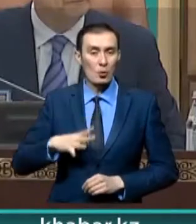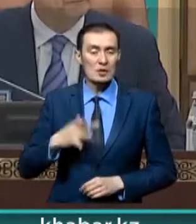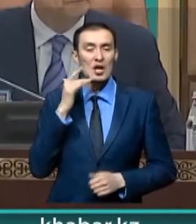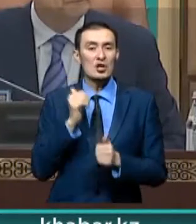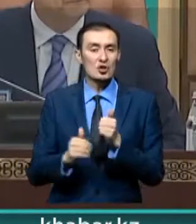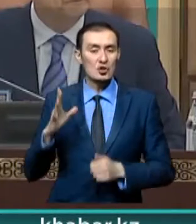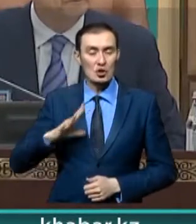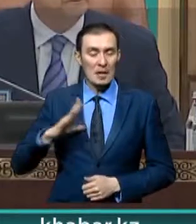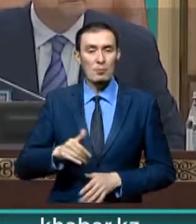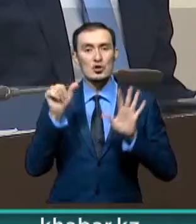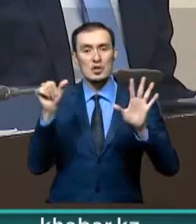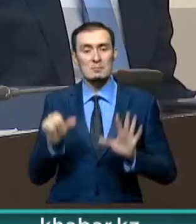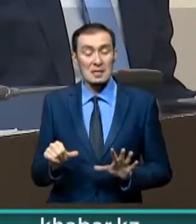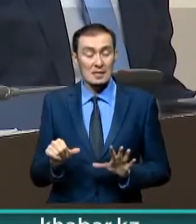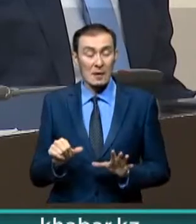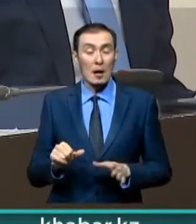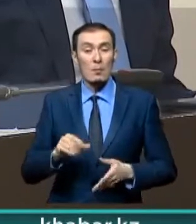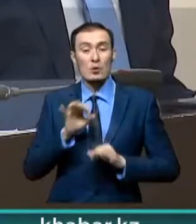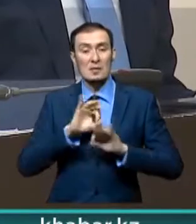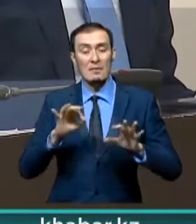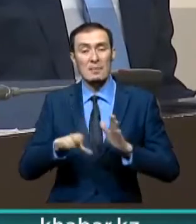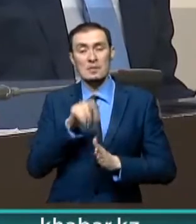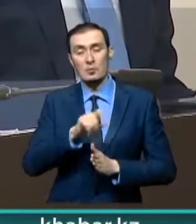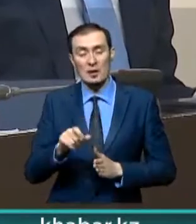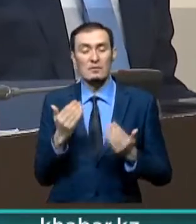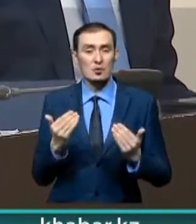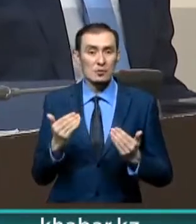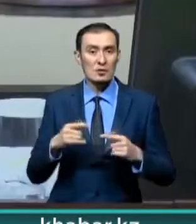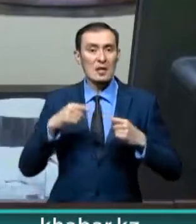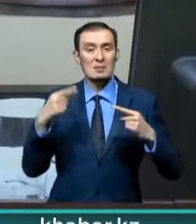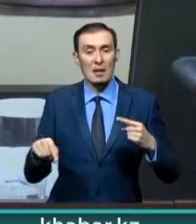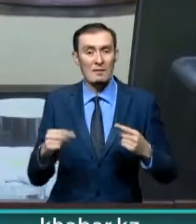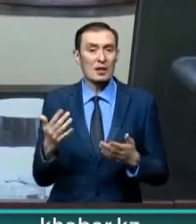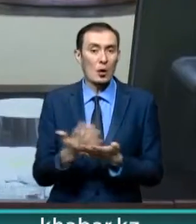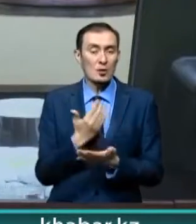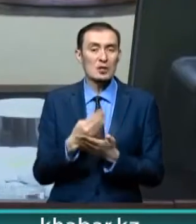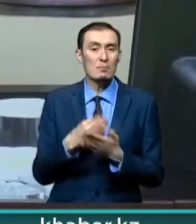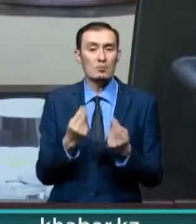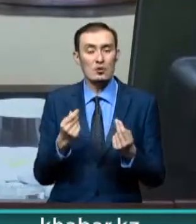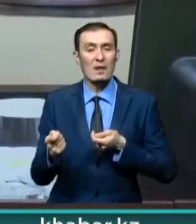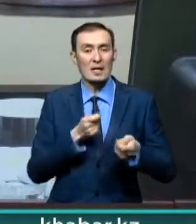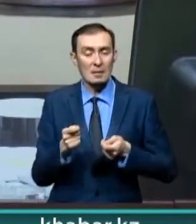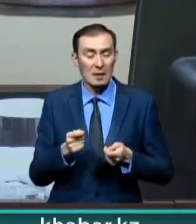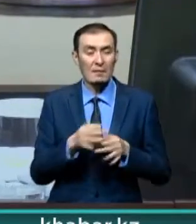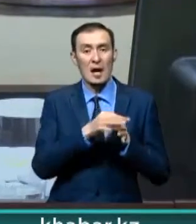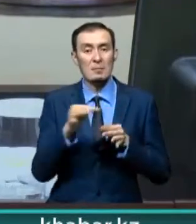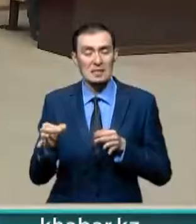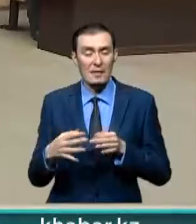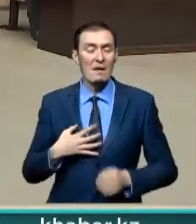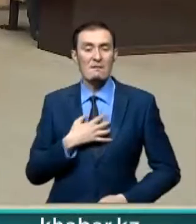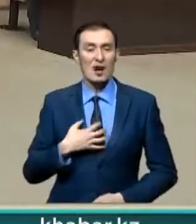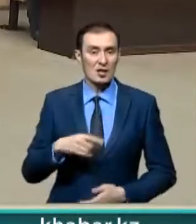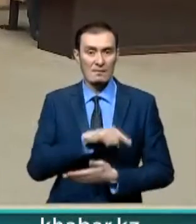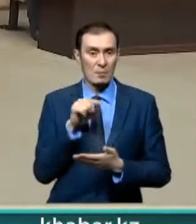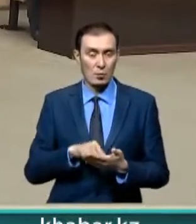ждать по полгода по словам законодателей существующей дисбаланс в доходности бюджетов акиматов на местах один из актуальных вопросов